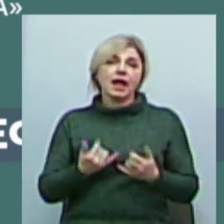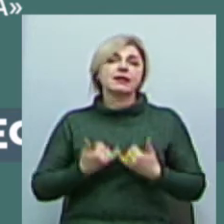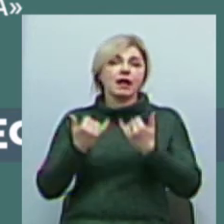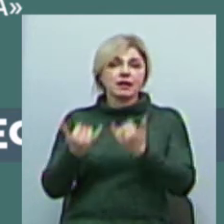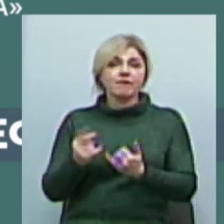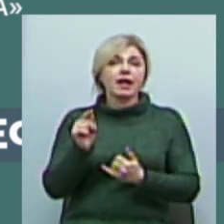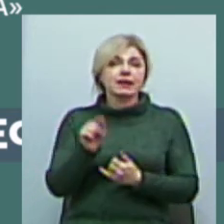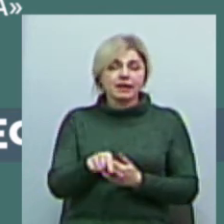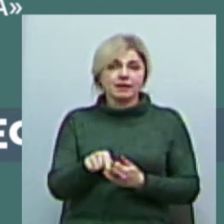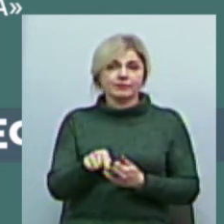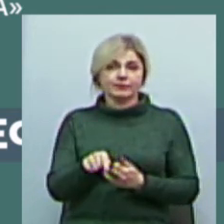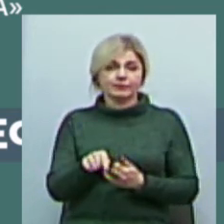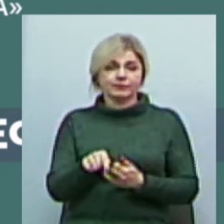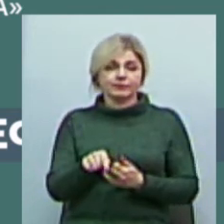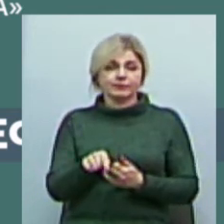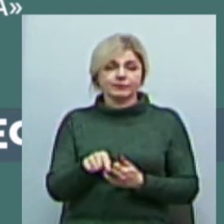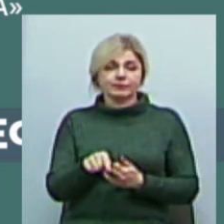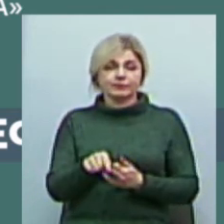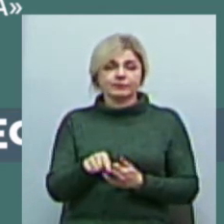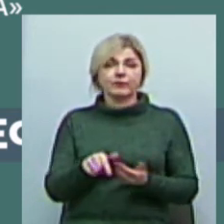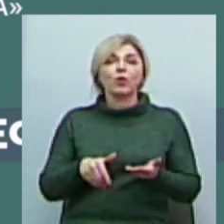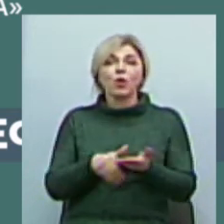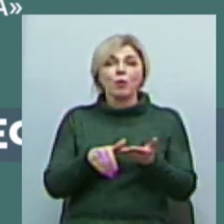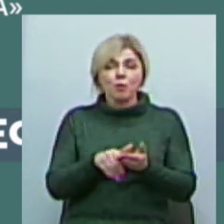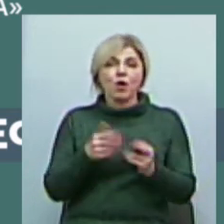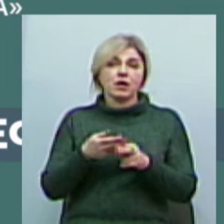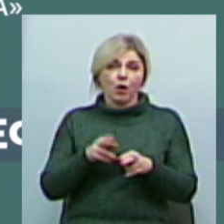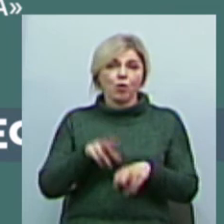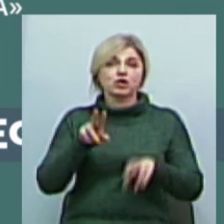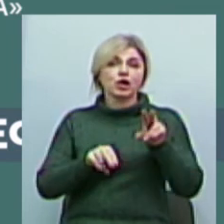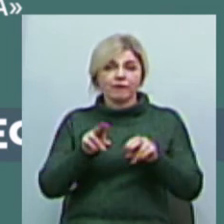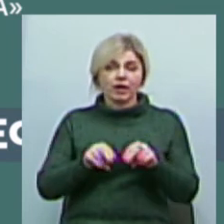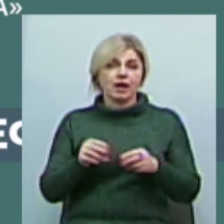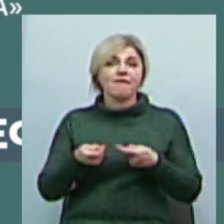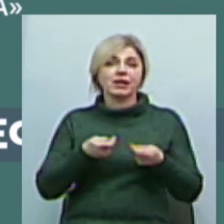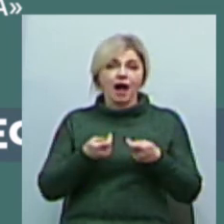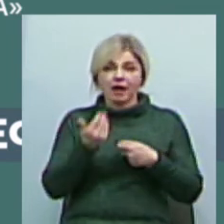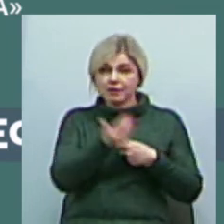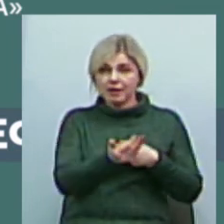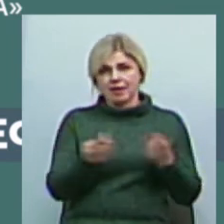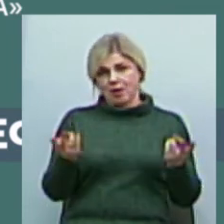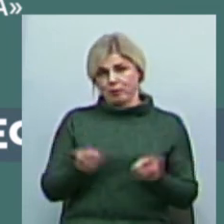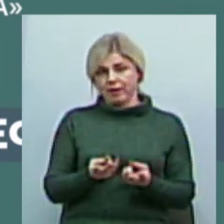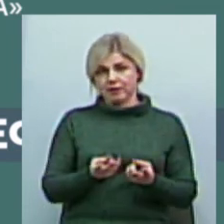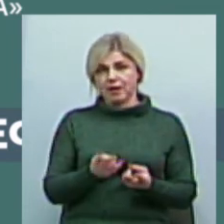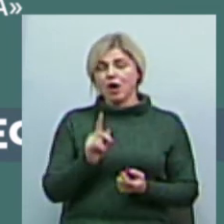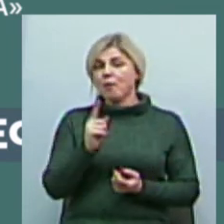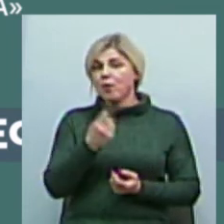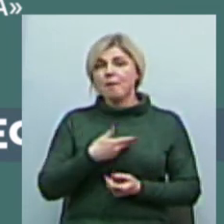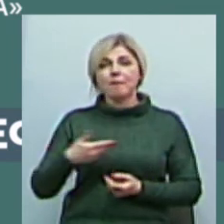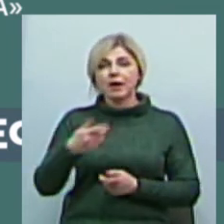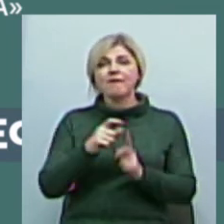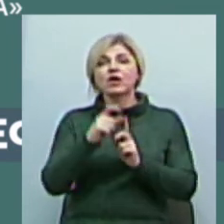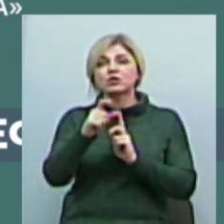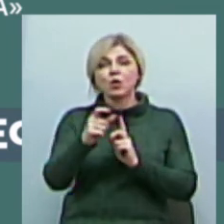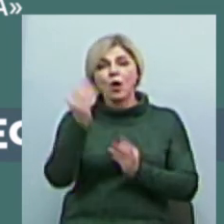їй ту допомогу, яку ми вважаємо їй необхідна. Бо ми висловлюємо